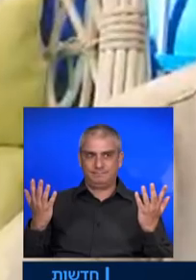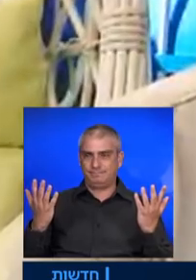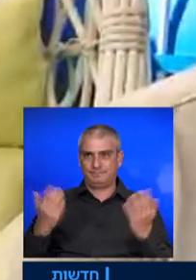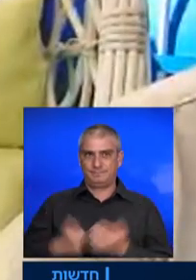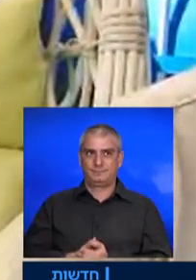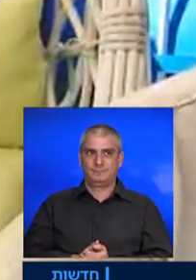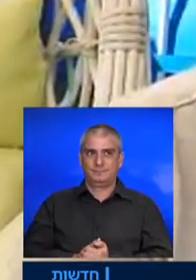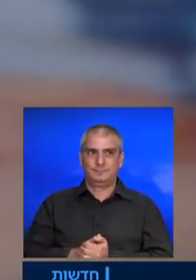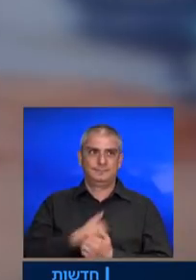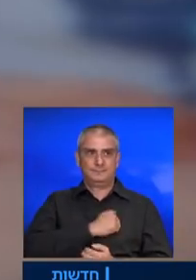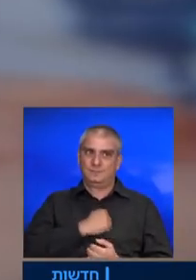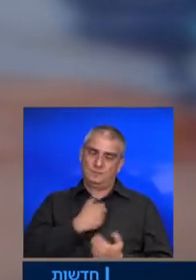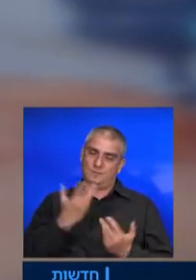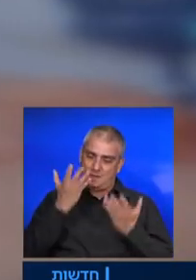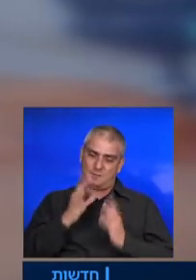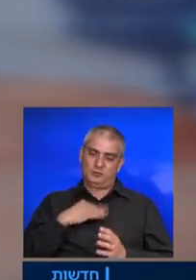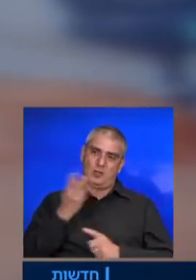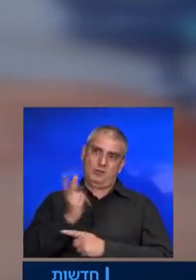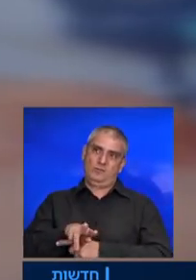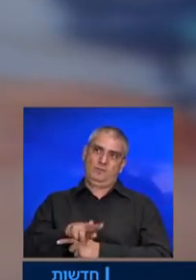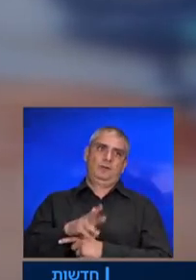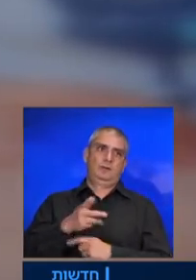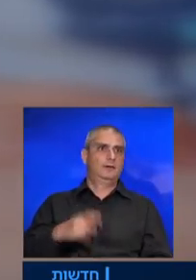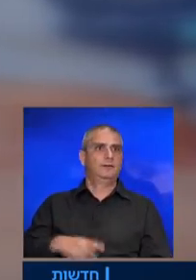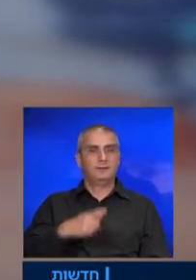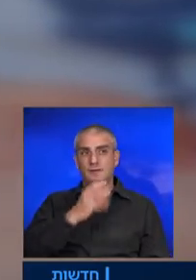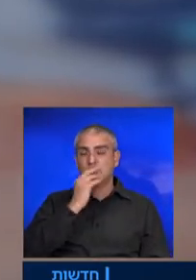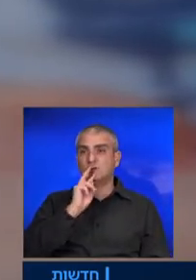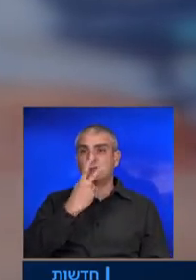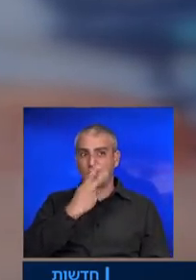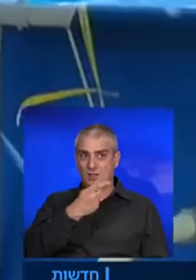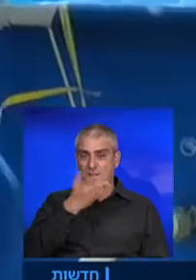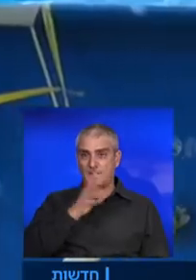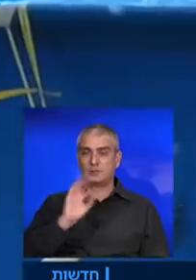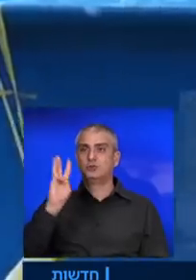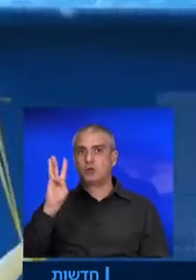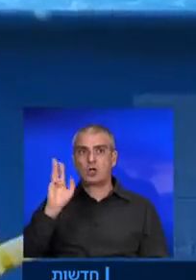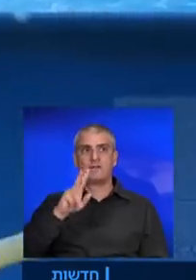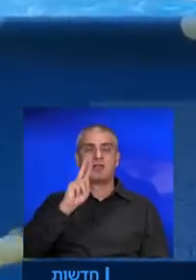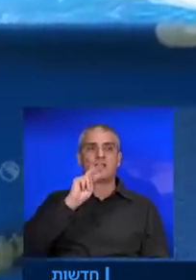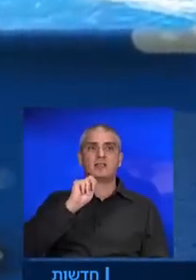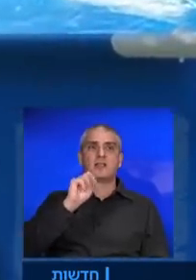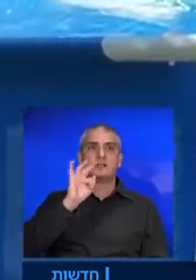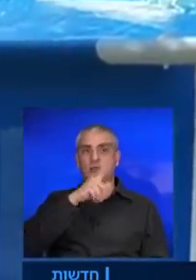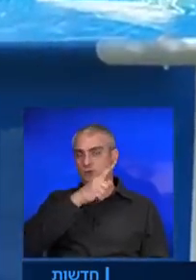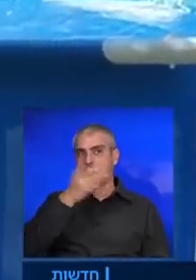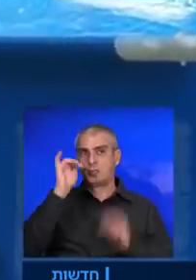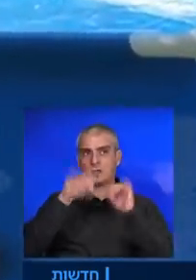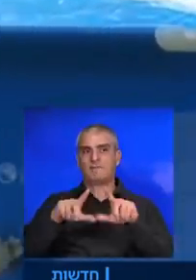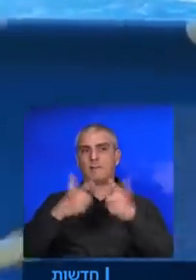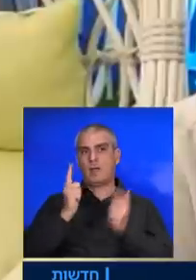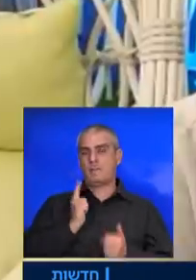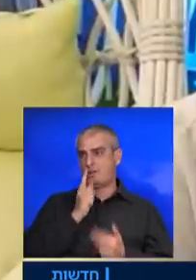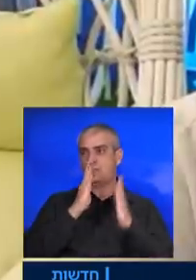לצערנו אנחנו איבדנו ילד. עתי פרי בן שנתיים, בנם של שרון ונטשה, טבע אתמול בבריכה הפרטית בביתם